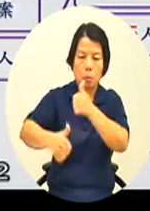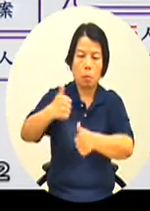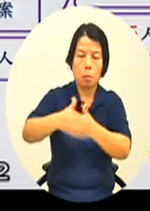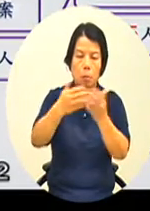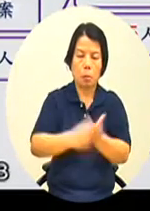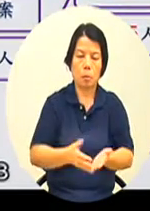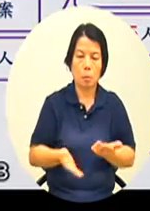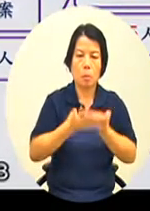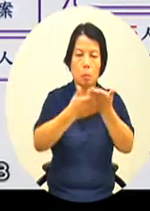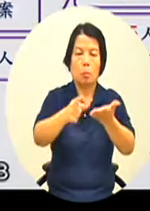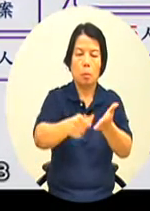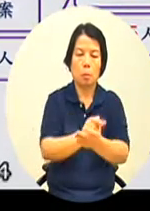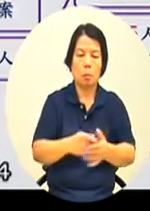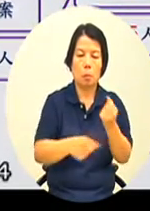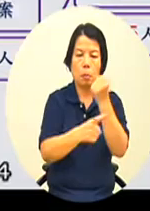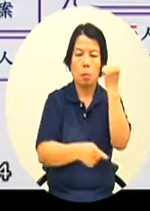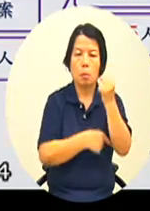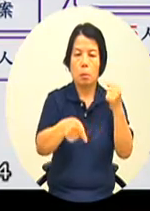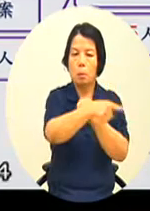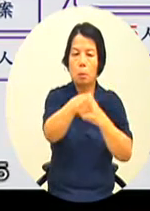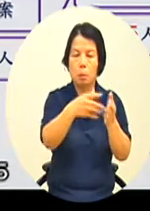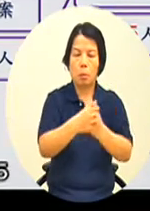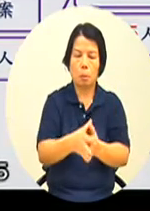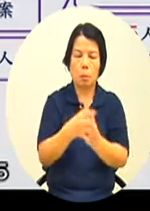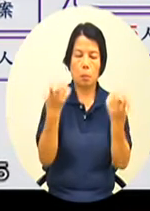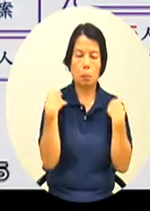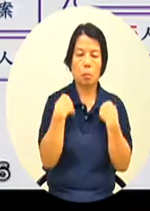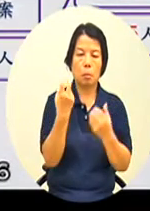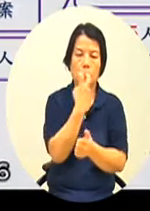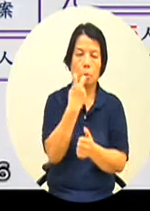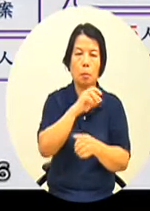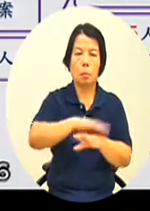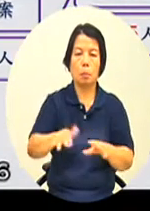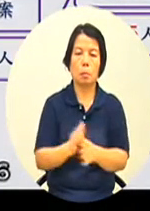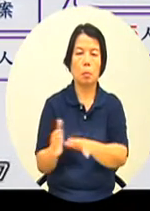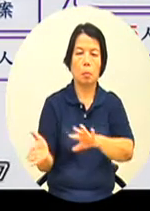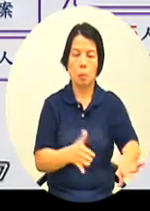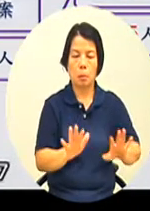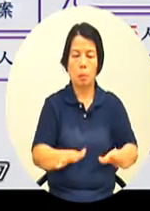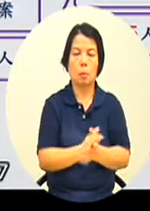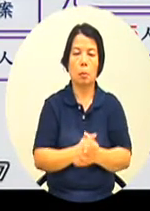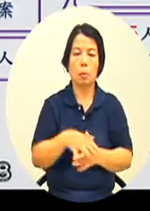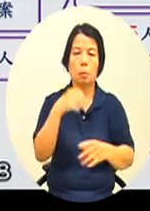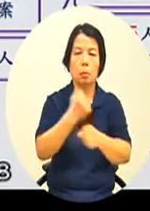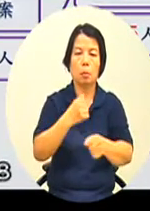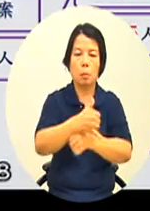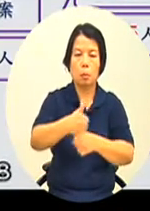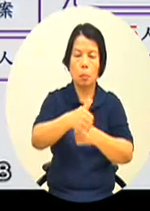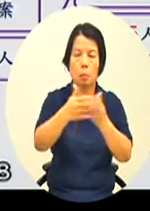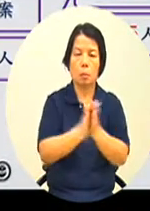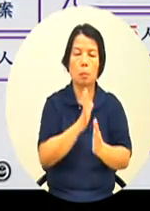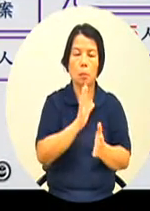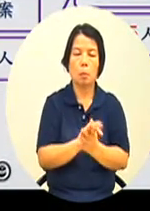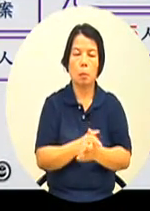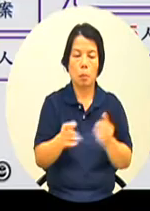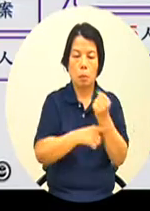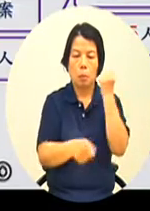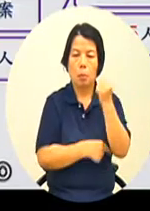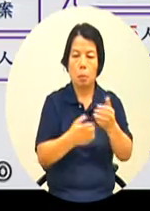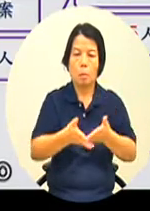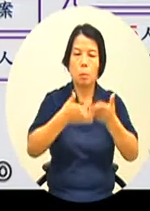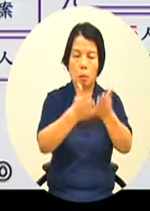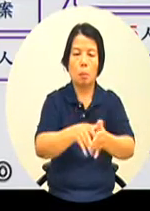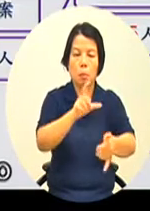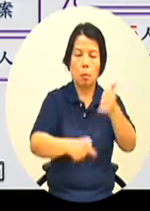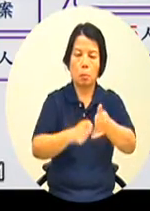送这个司法机关来参侦。另外，我们本期公务人员遭受到司法机关 提起公示者有五案十八